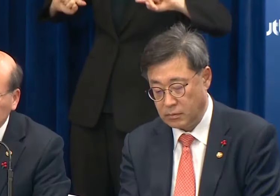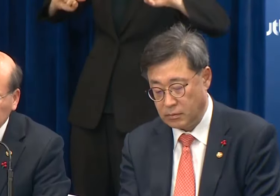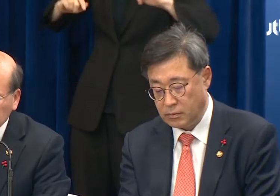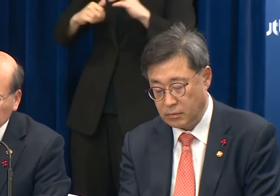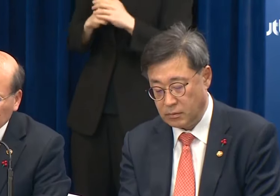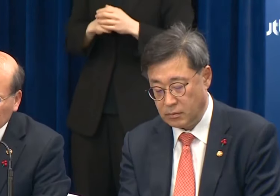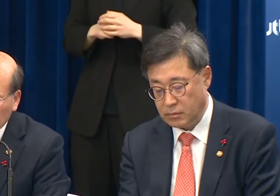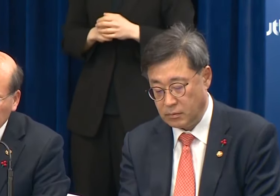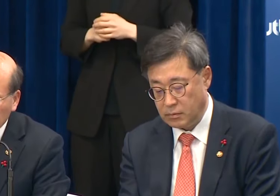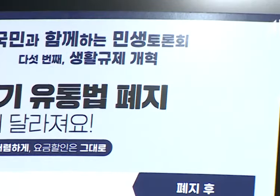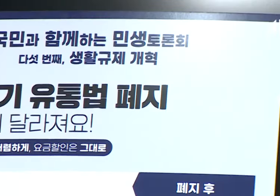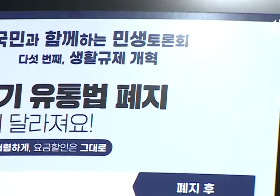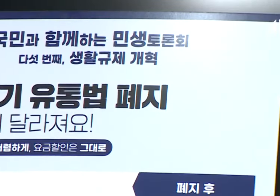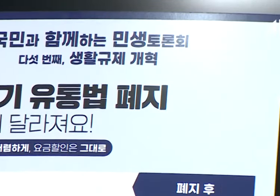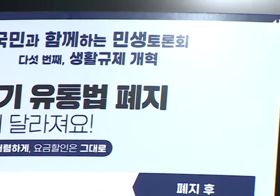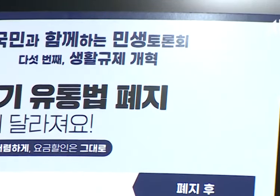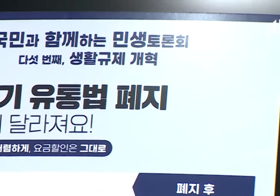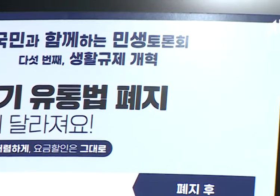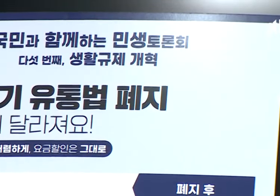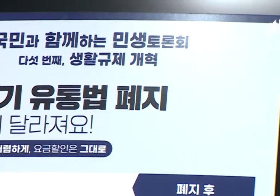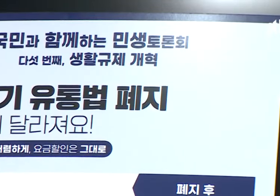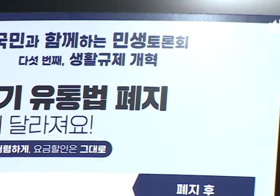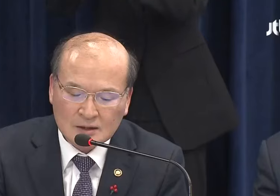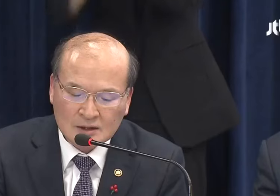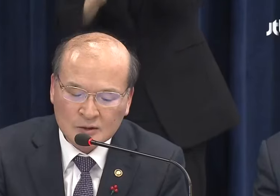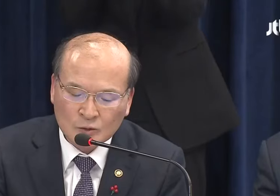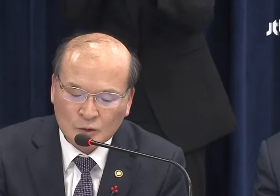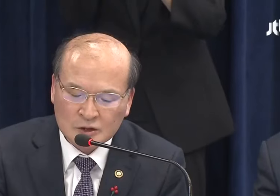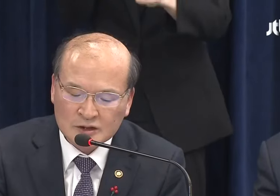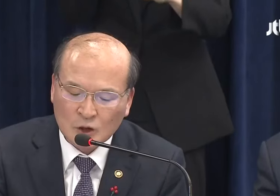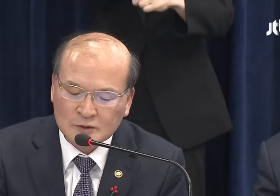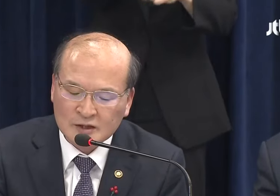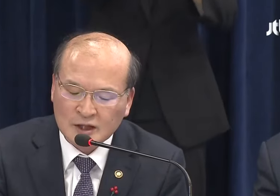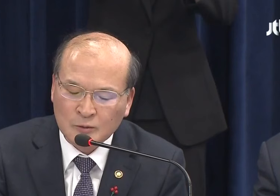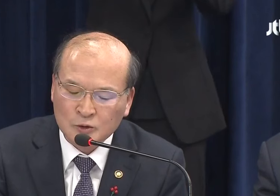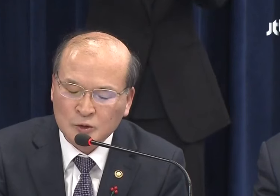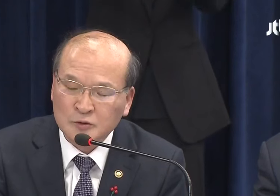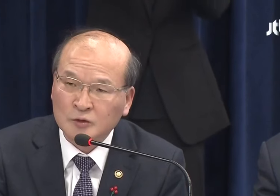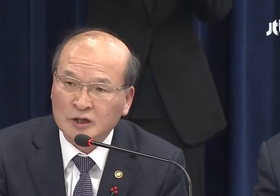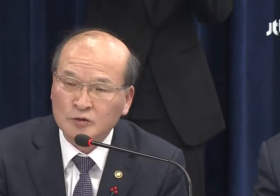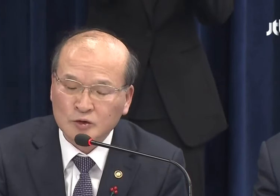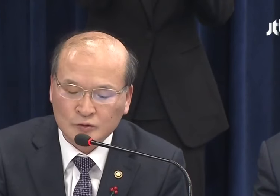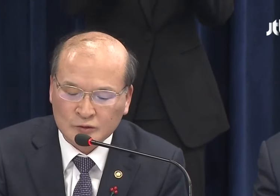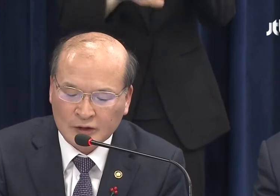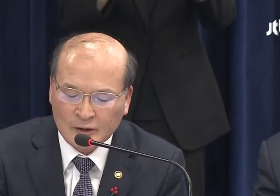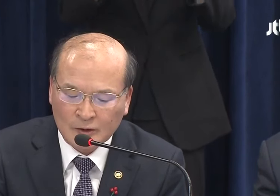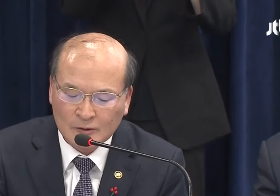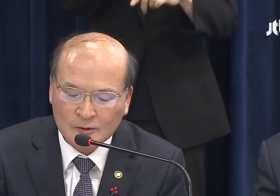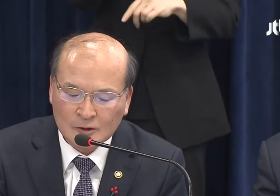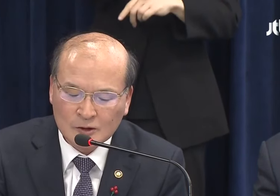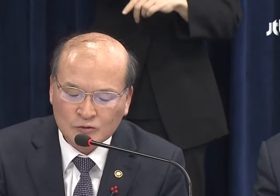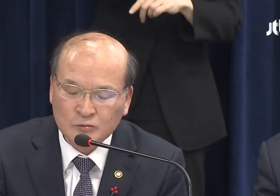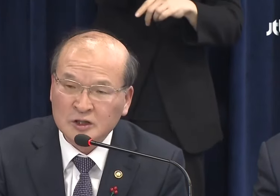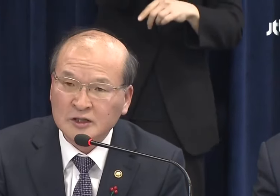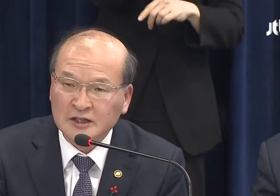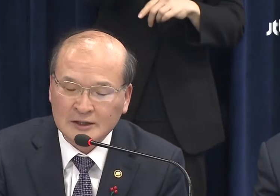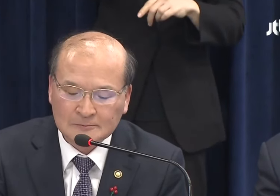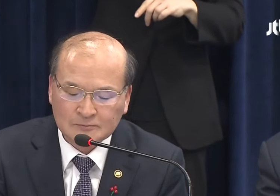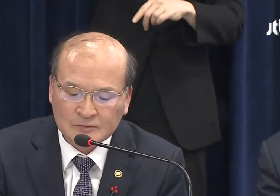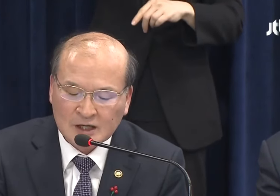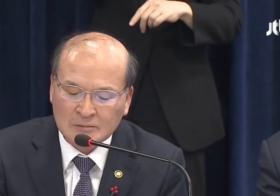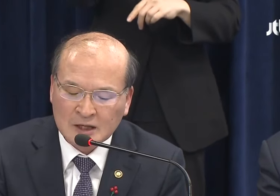불법 보조금까지 성행하면서 결국 폐지하기로 한 겁니다. 이동통신 사업자들의 보조금 경쟁이 위축되어